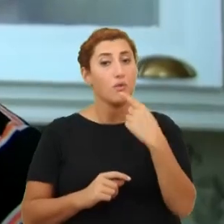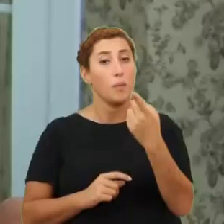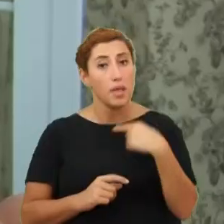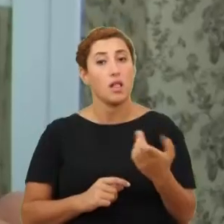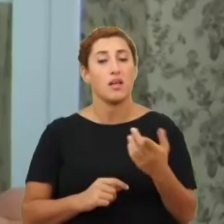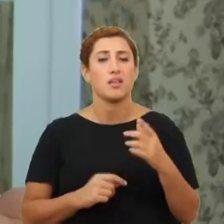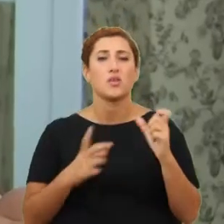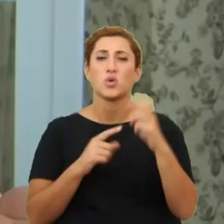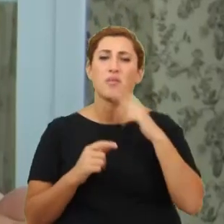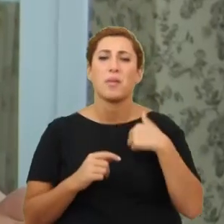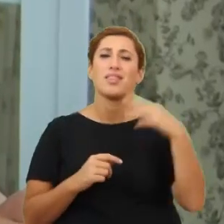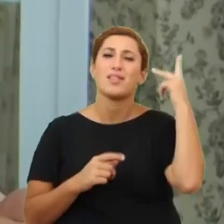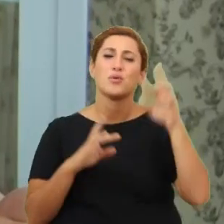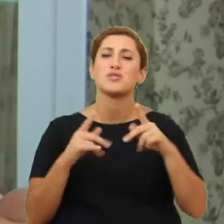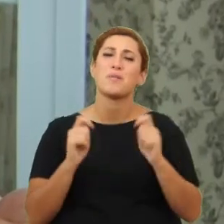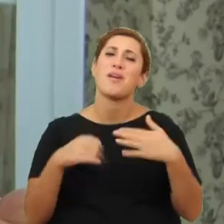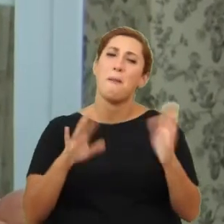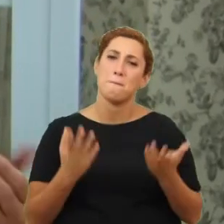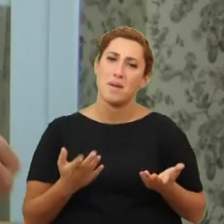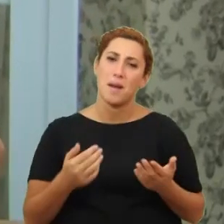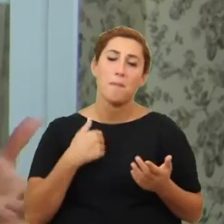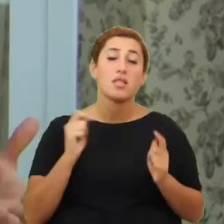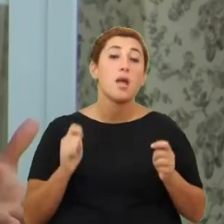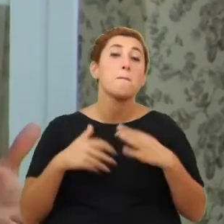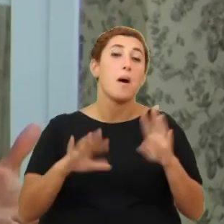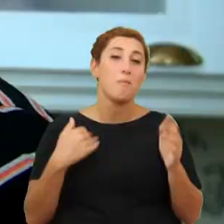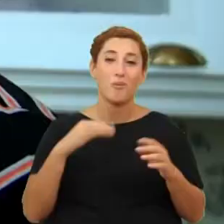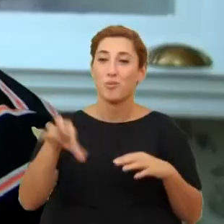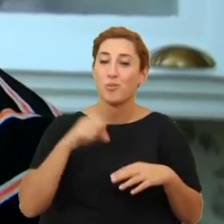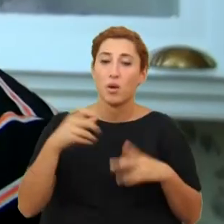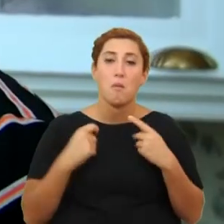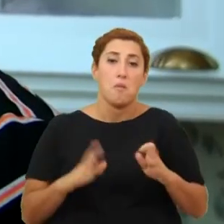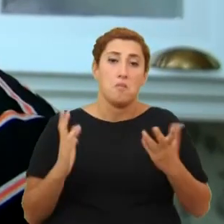yala. Ya Şükrü Efendi, beni tanımıyormuş gibi yapma Allah aşkına ya. Ben yapamam öyle şeyler.